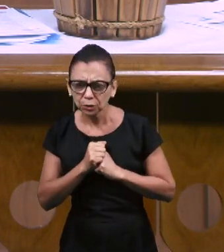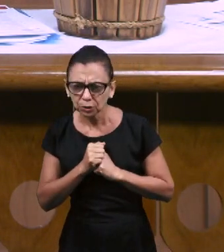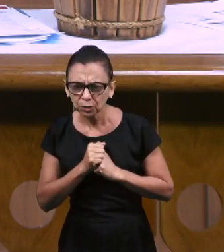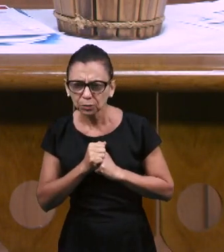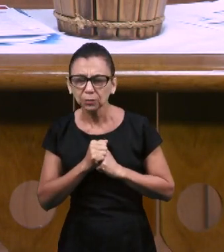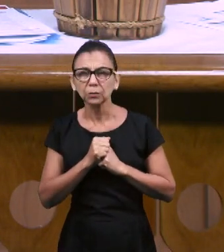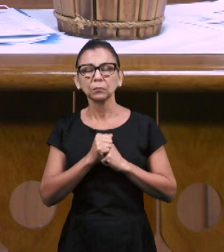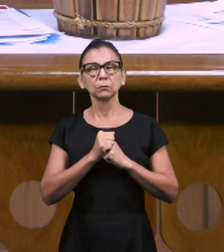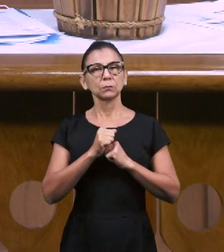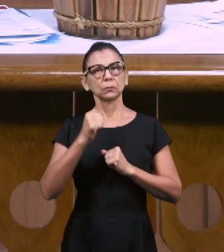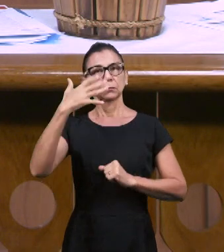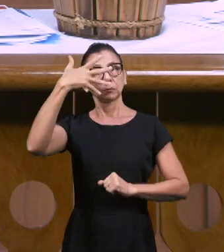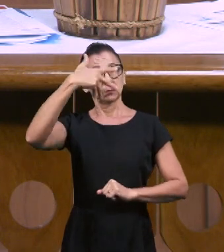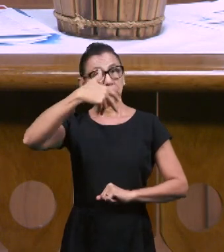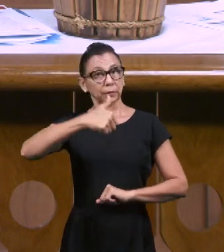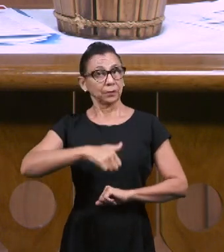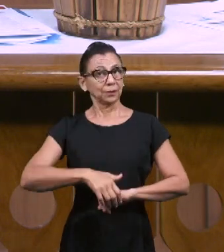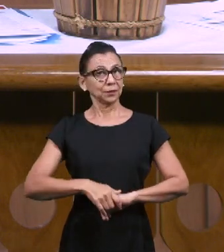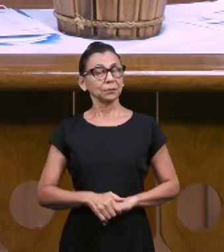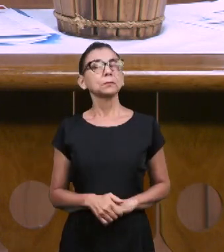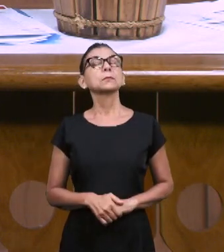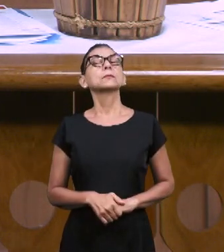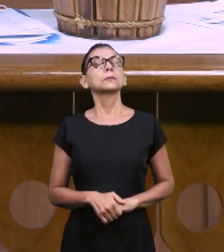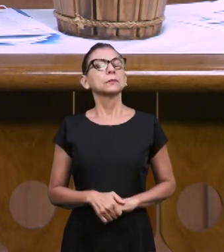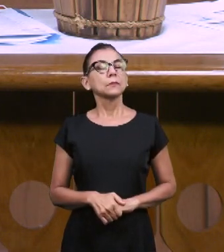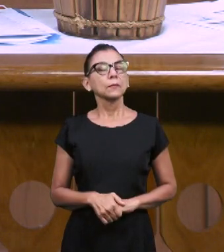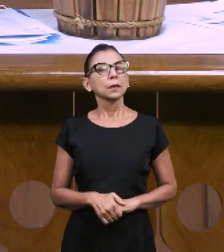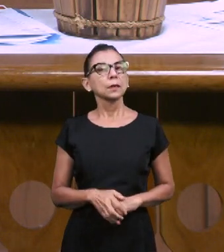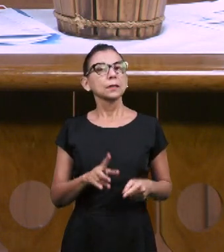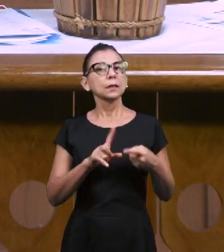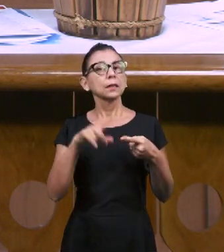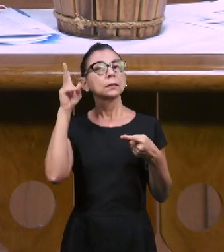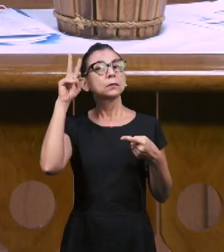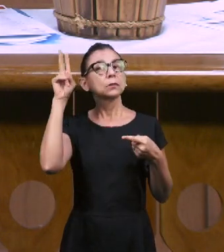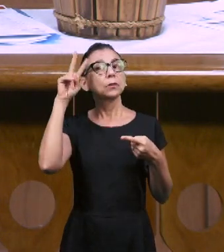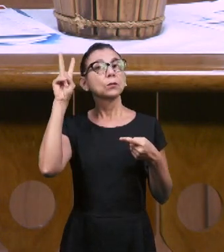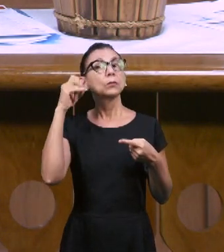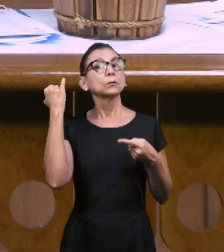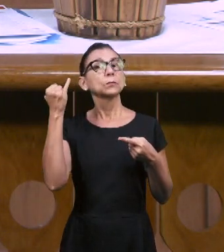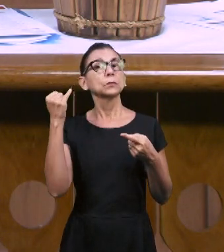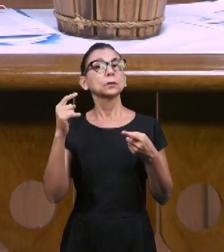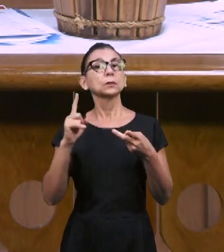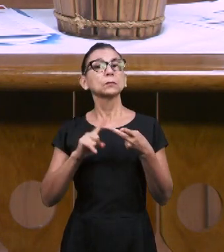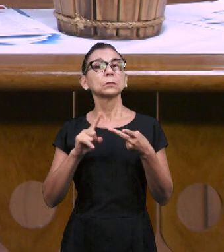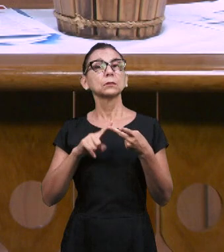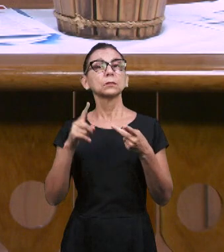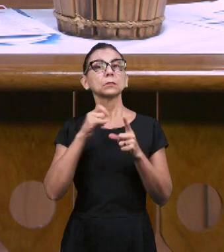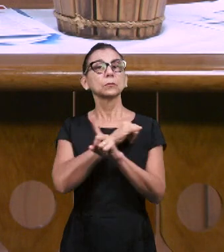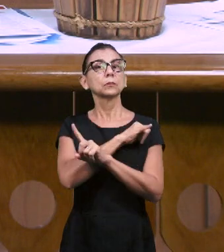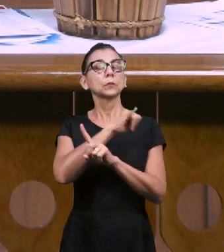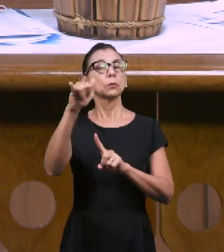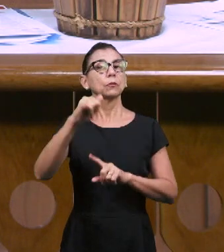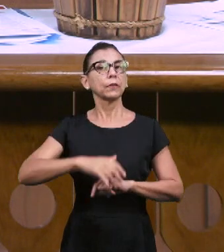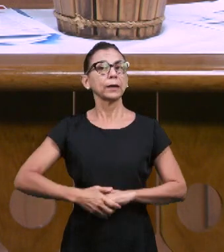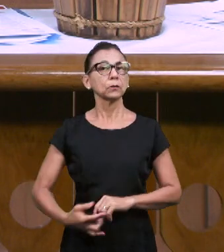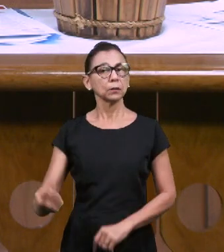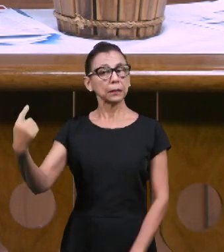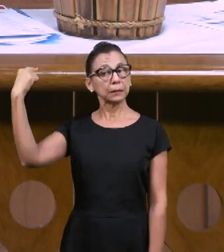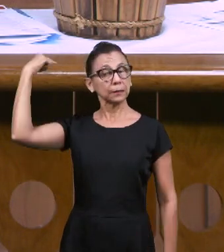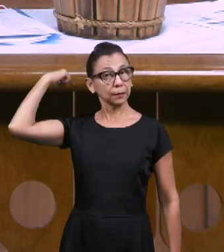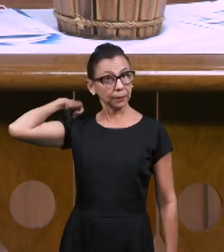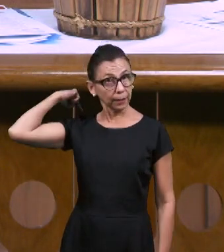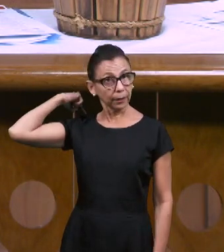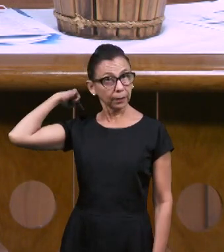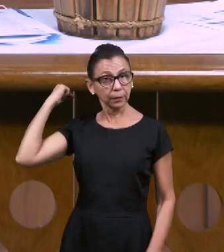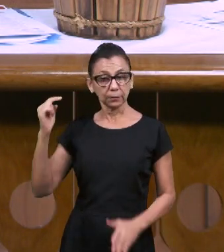ça. Mais on ne peut pas oublier que ça, c'est le côté historique. Et l'important, c'est le prophétique. Là, quand Jésus